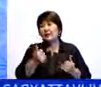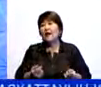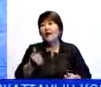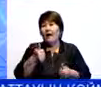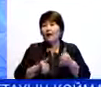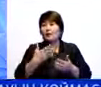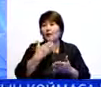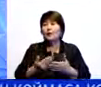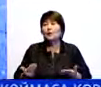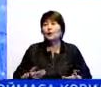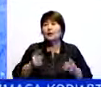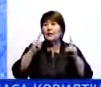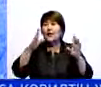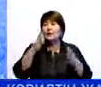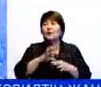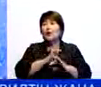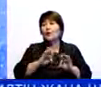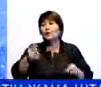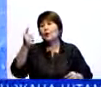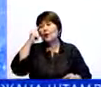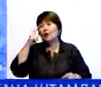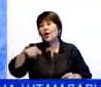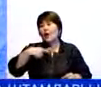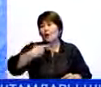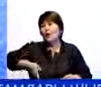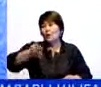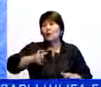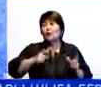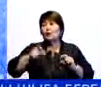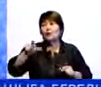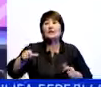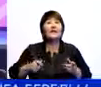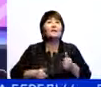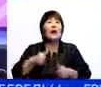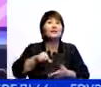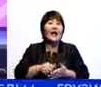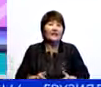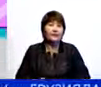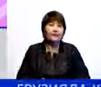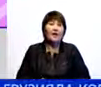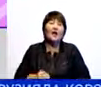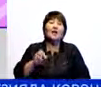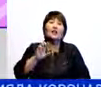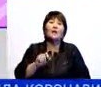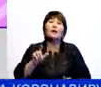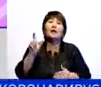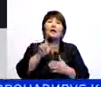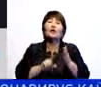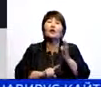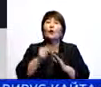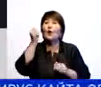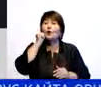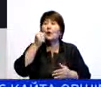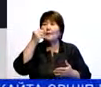аламанда өз өңірінде танылып жүрген озық ойлы өткір тілді студенттер бақсынады. Жамбыл жырдың толассыз бұлағы